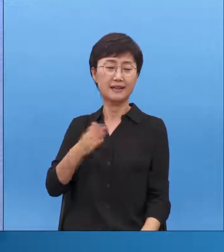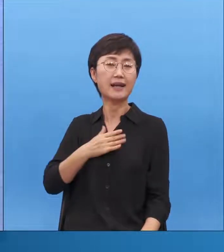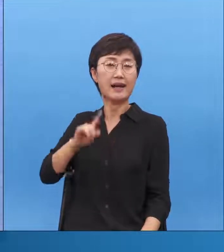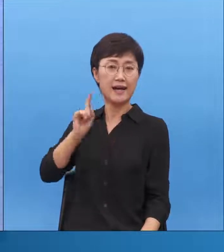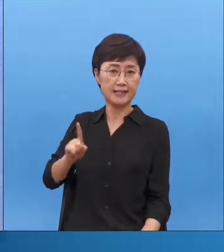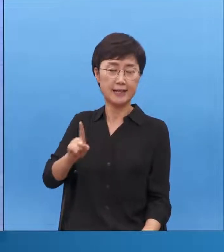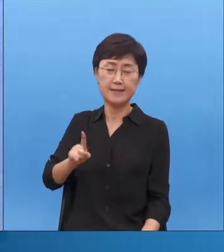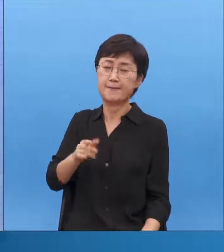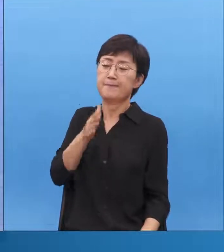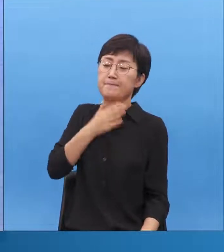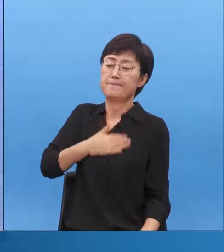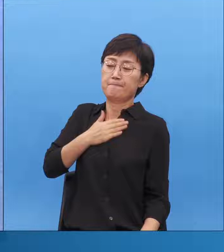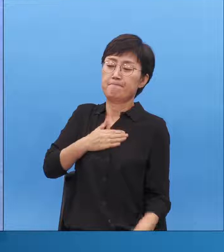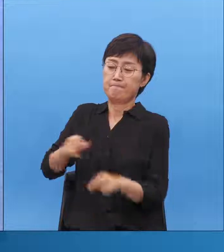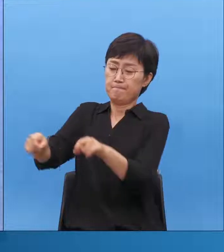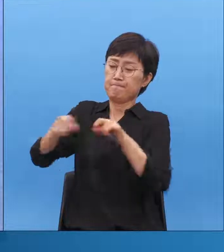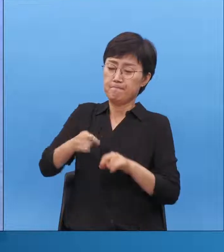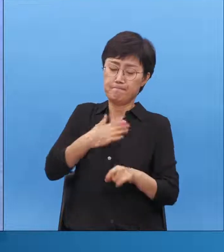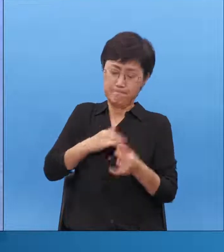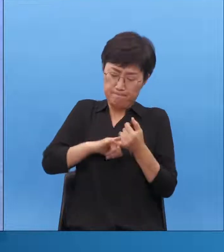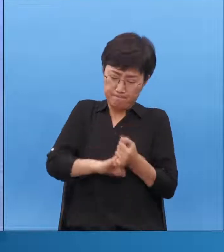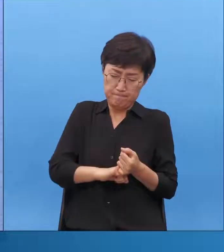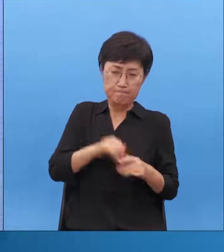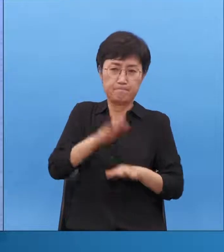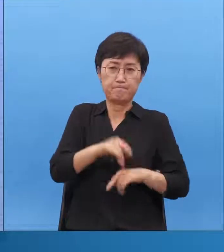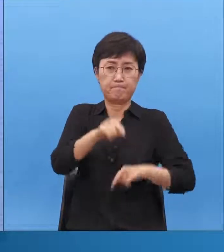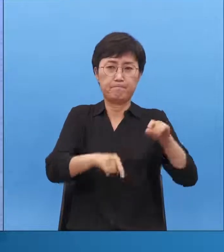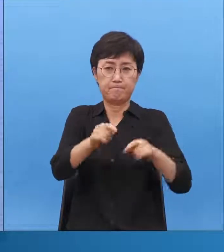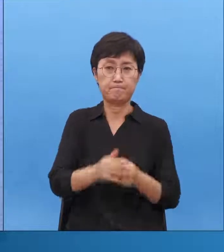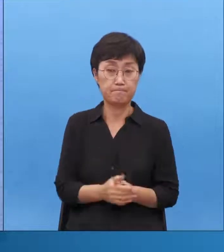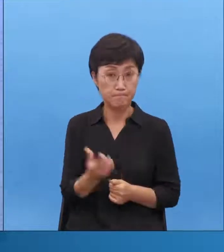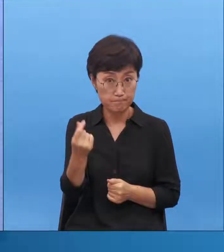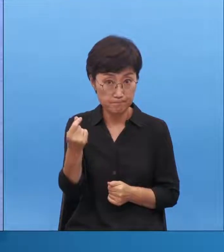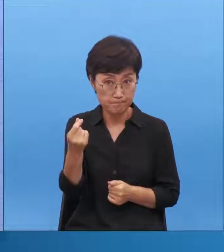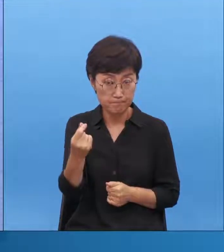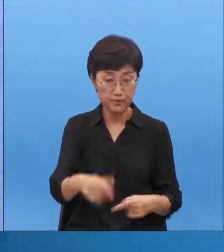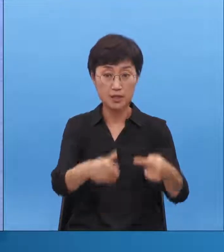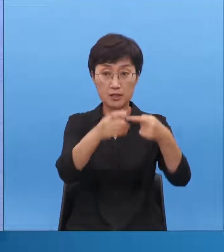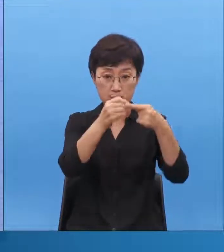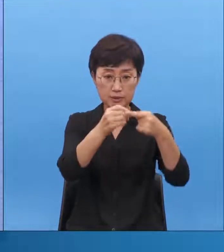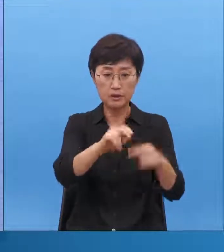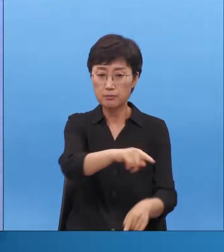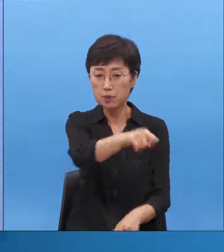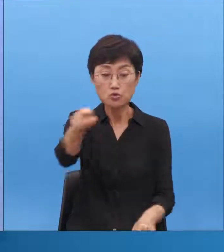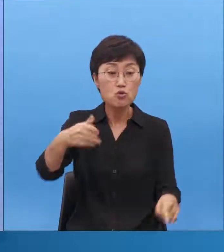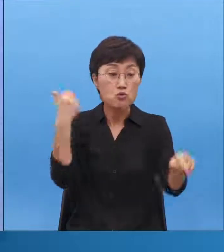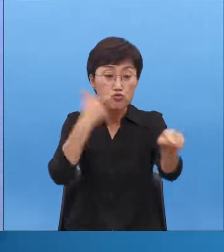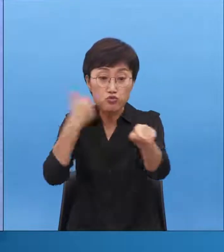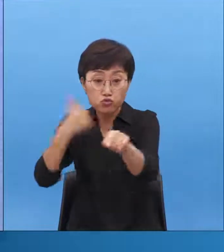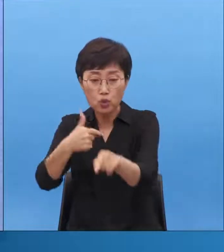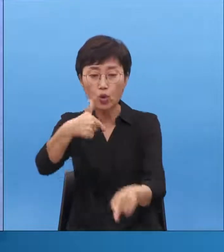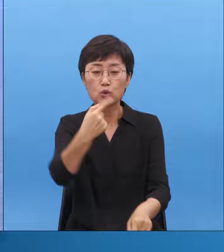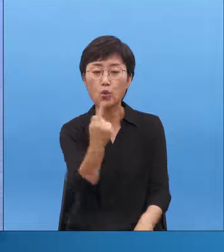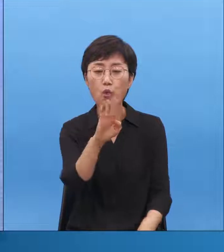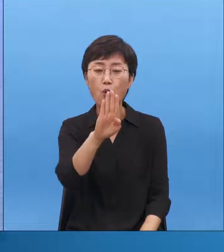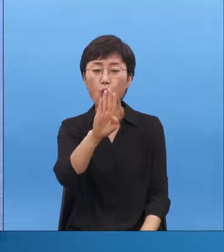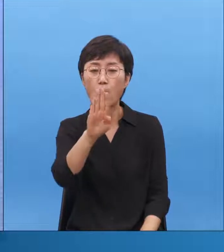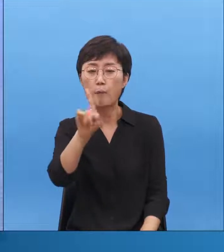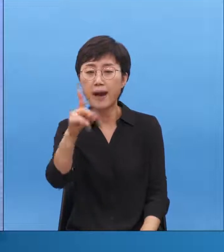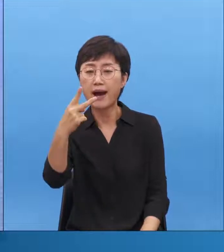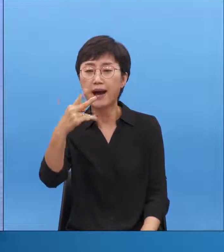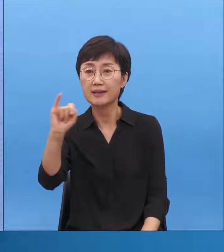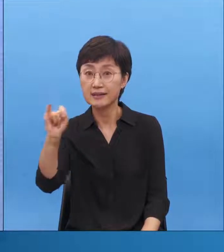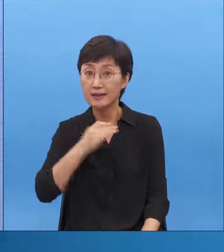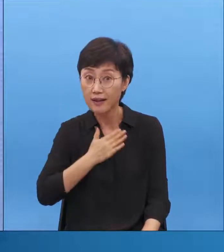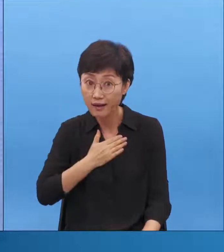that only exist once in history. 그러려고 하니까 세 가지를 선택했는데 첫 번째 뭡니까? Nobody. 아무도 할 수가 없어요. And so they're trying to do three